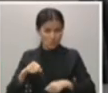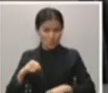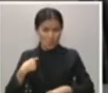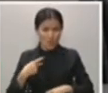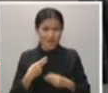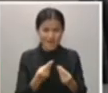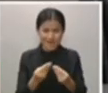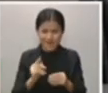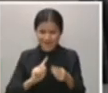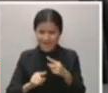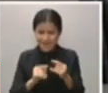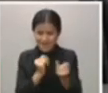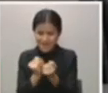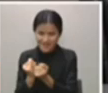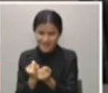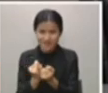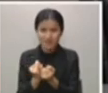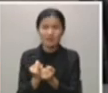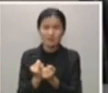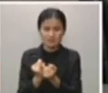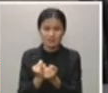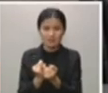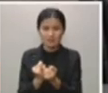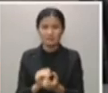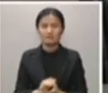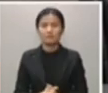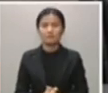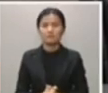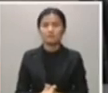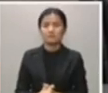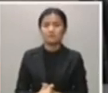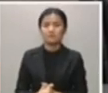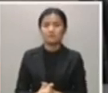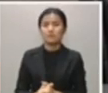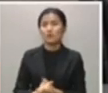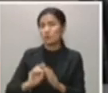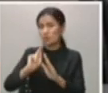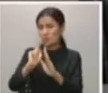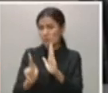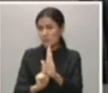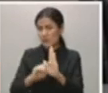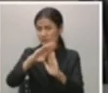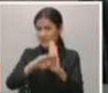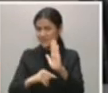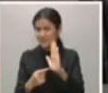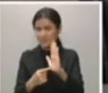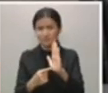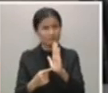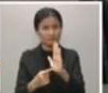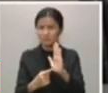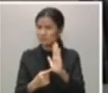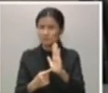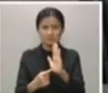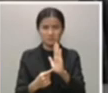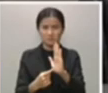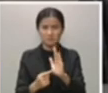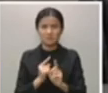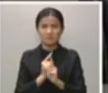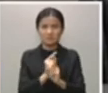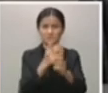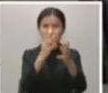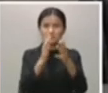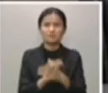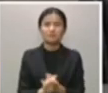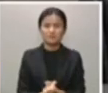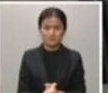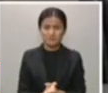บวนการยุติธรรมทำให้การบังคับใช้กฎหมายไม่เป็นตามคันลองที่กำหนดไว้ เพื่อเอื้อประโยช